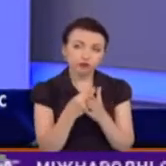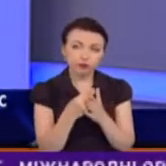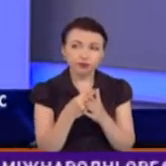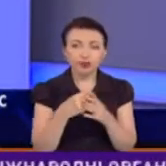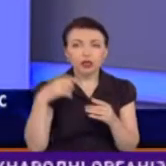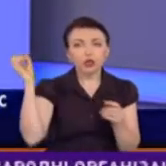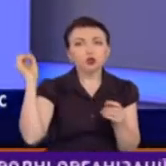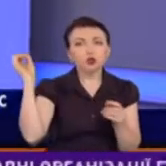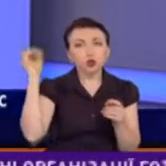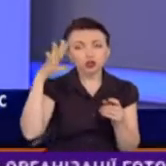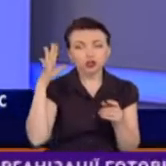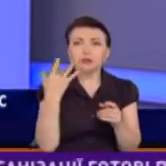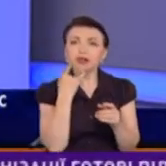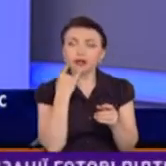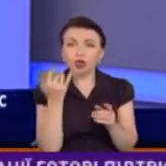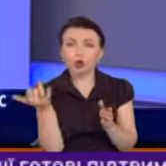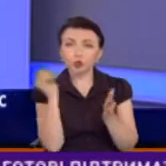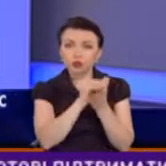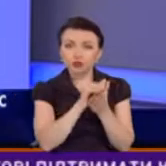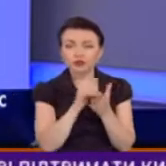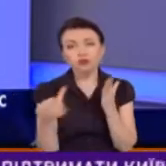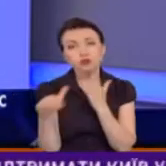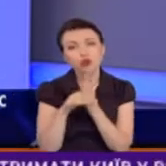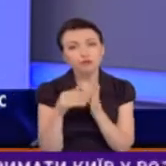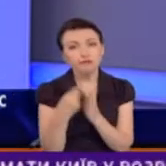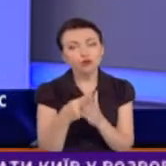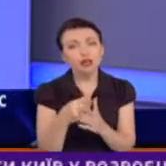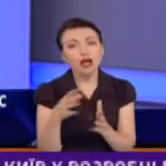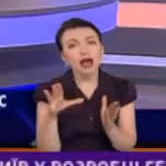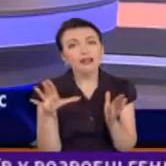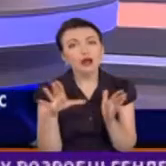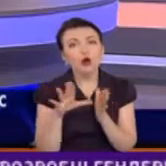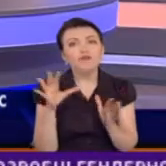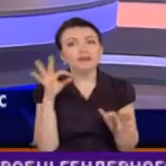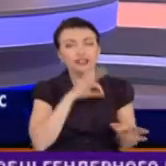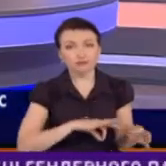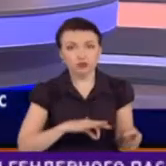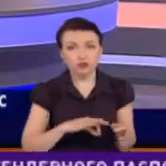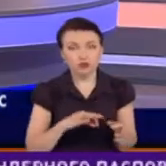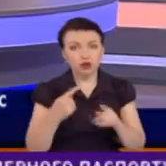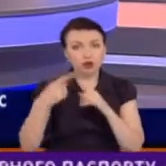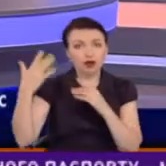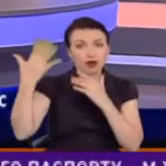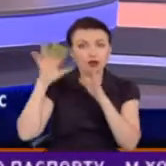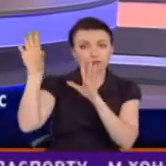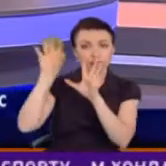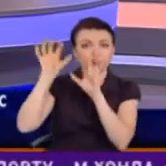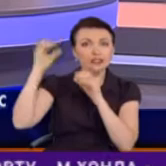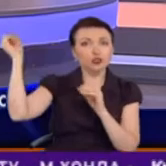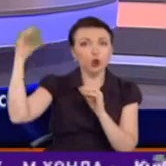сонячні батареї за рахунок допомоги фонду енергоефективності, де фонд би міг би компенсувати